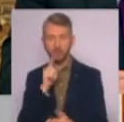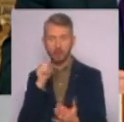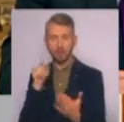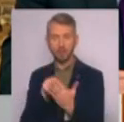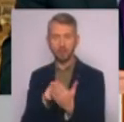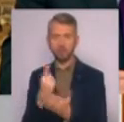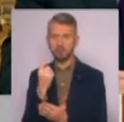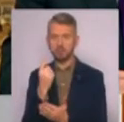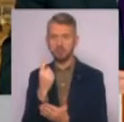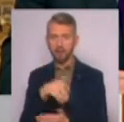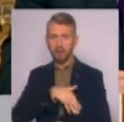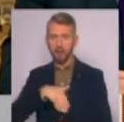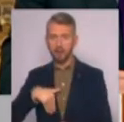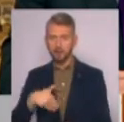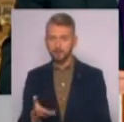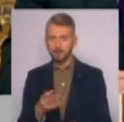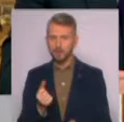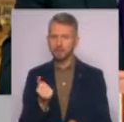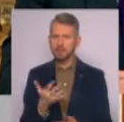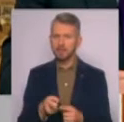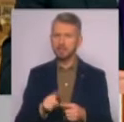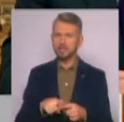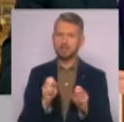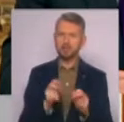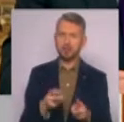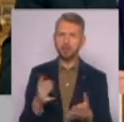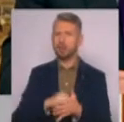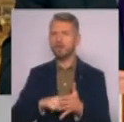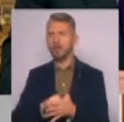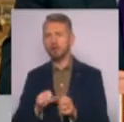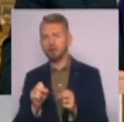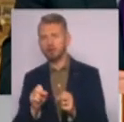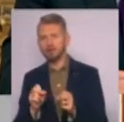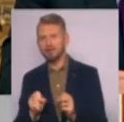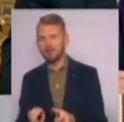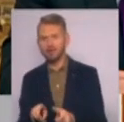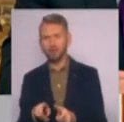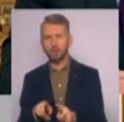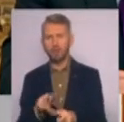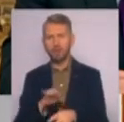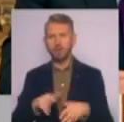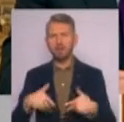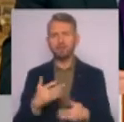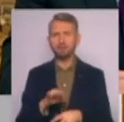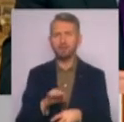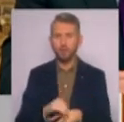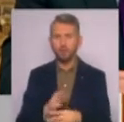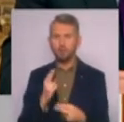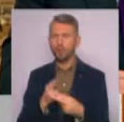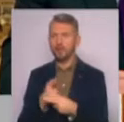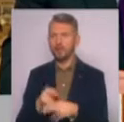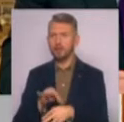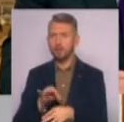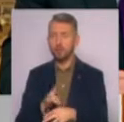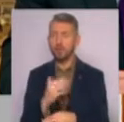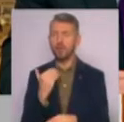легені. Наскільки це небезпечно, які фактори ризику, симптоми, профілактика цих захворювань, який ж інститут